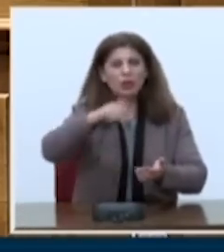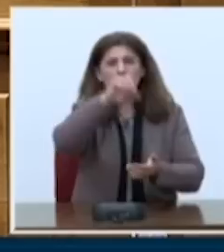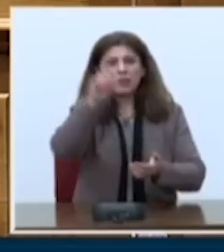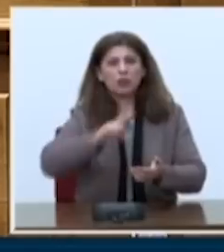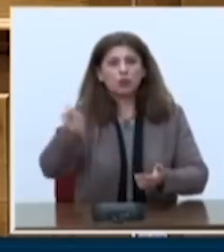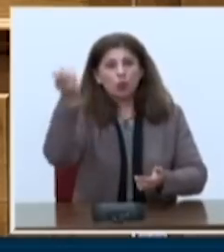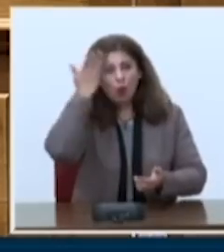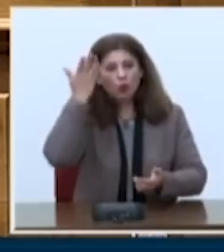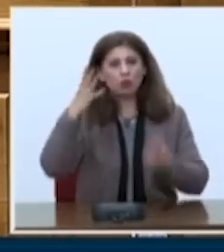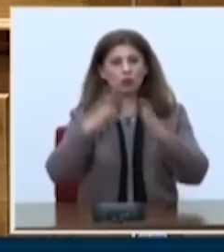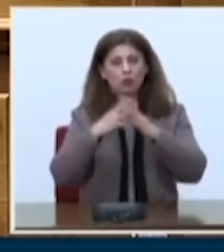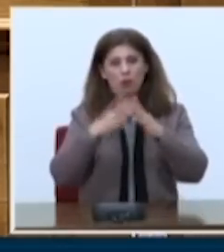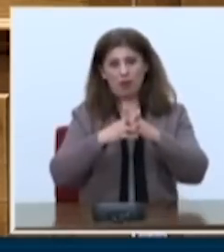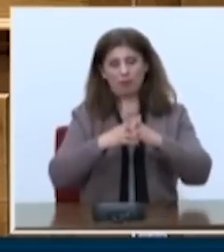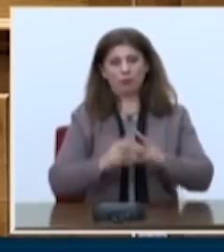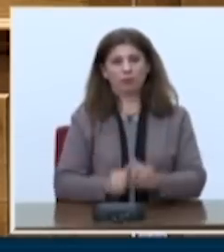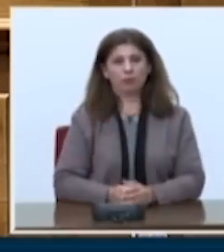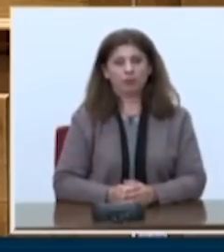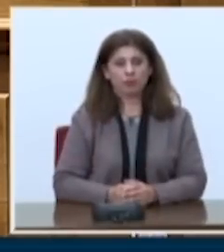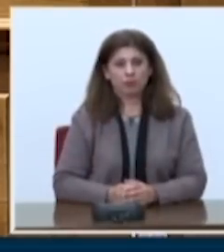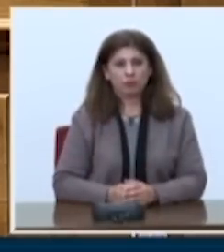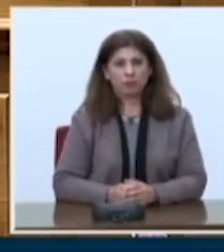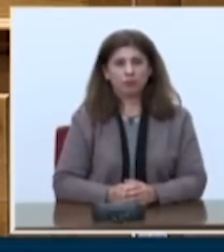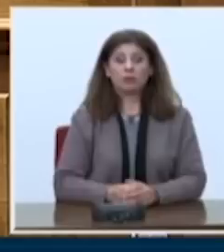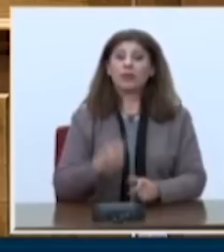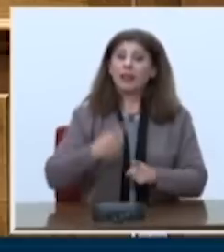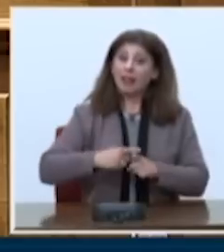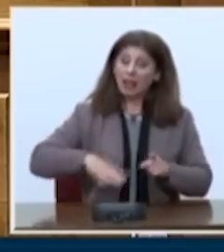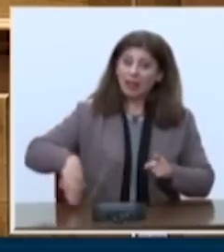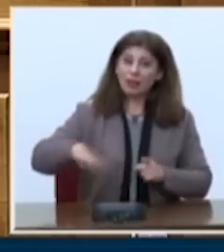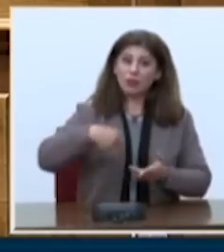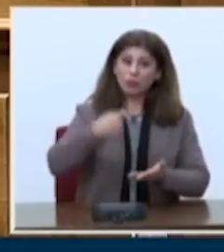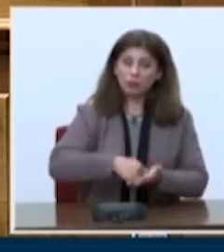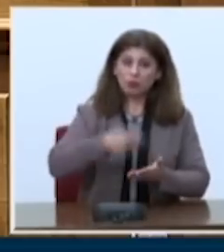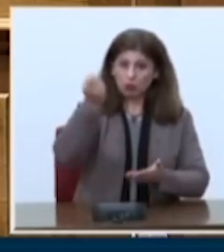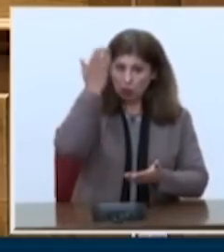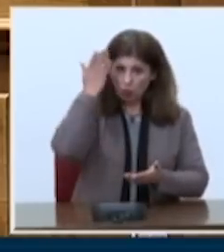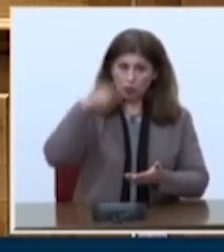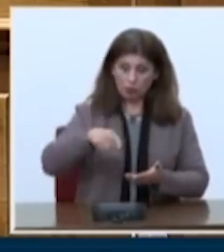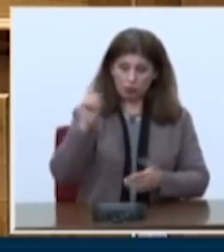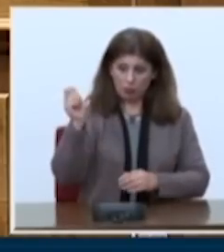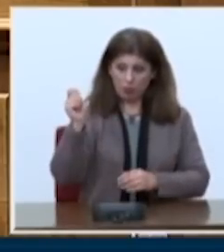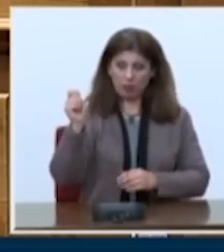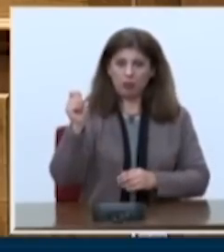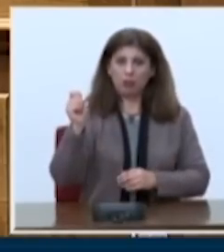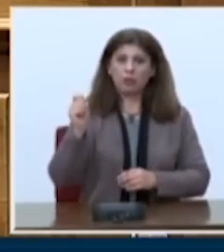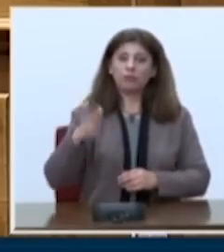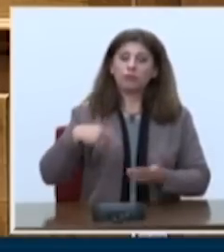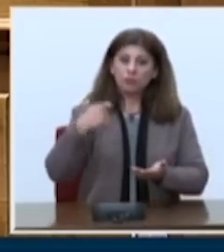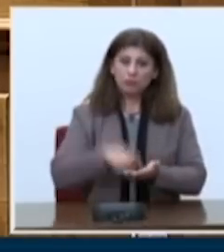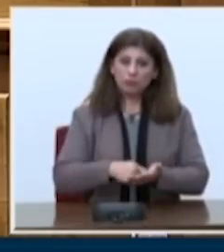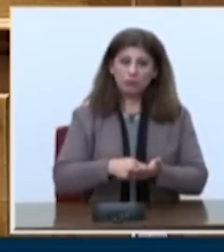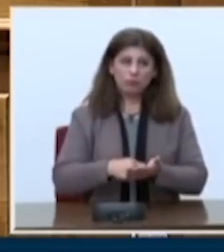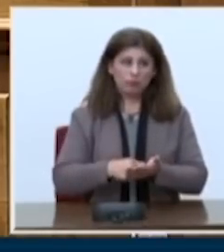του πολέμου. Ανάμεσά τους και ελληνικός λαός που πληρώνει το κόστος αυτών των πολιτικών, που πληρώνει για